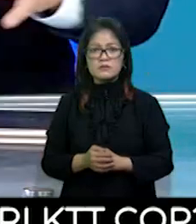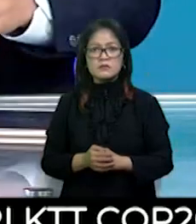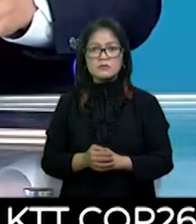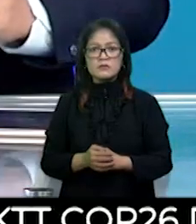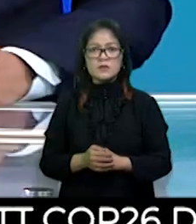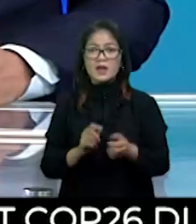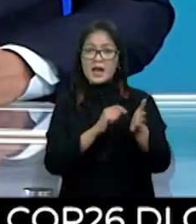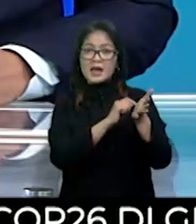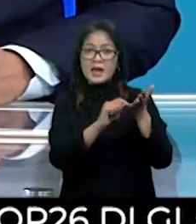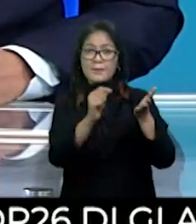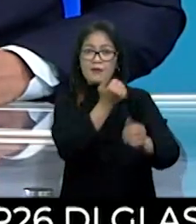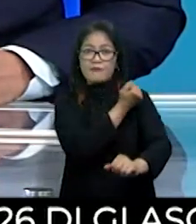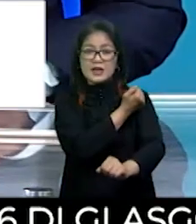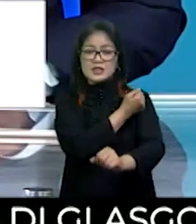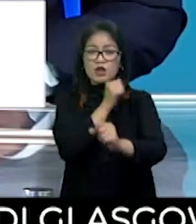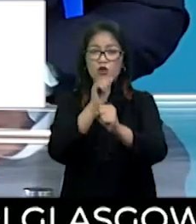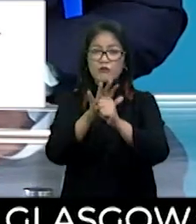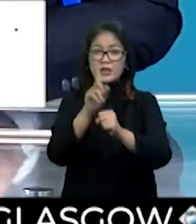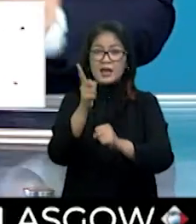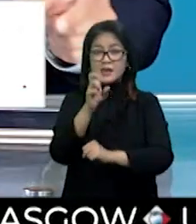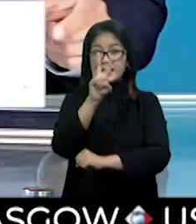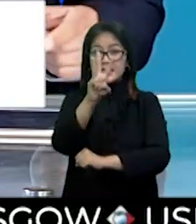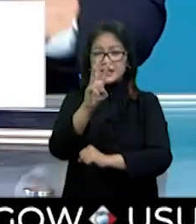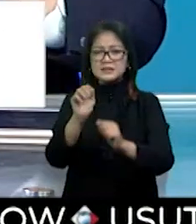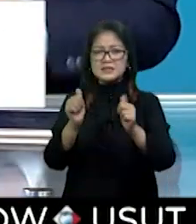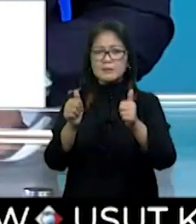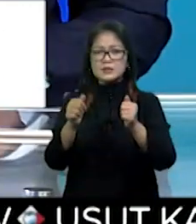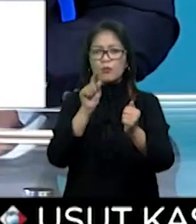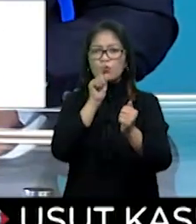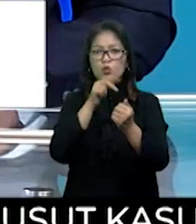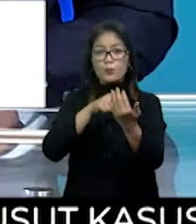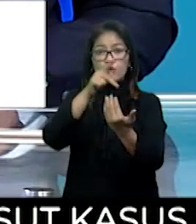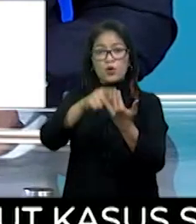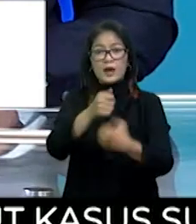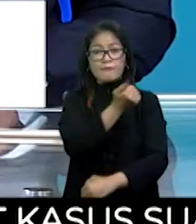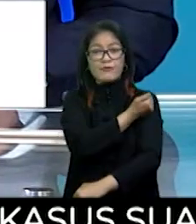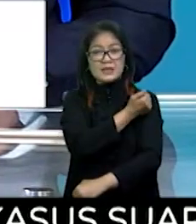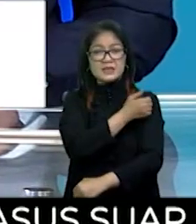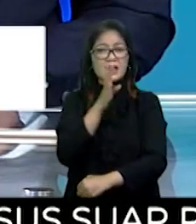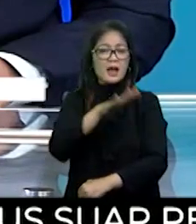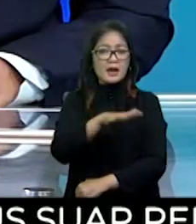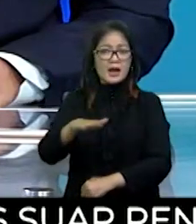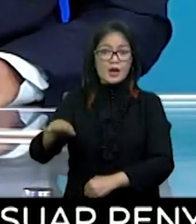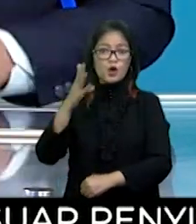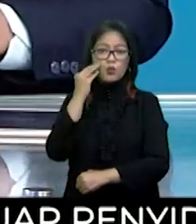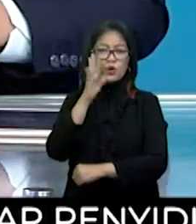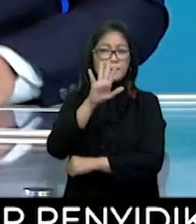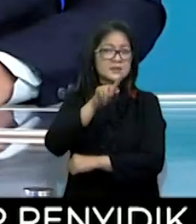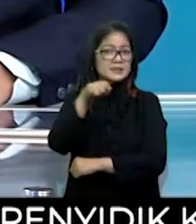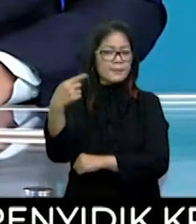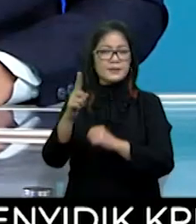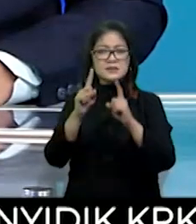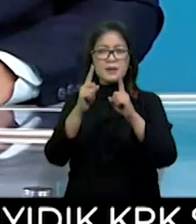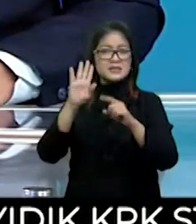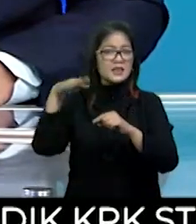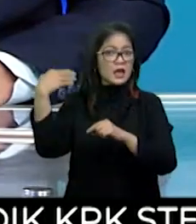Kita beralih ke informasi yang lain, 3 merek vaksin COVID-19 disiapkan untuk program vaksinasi anak 5 hingga 11 tahun di